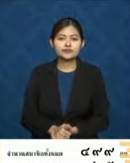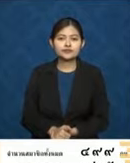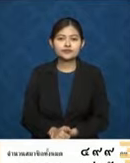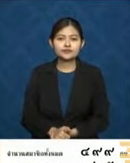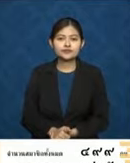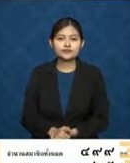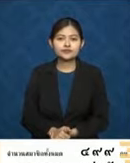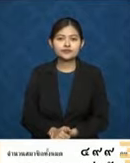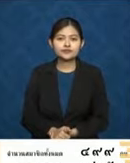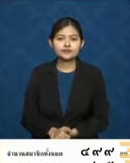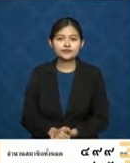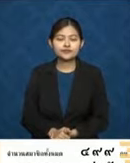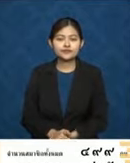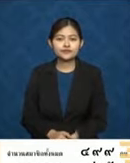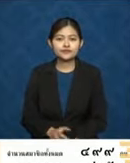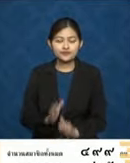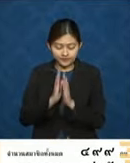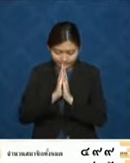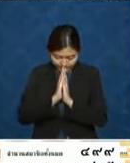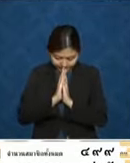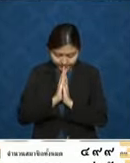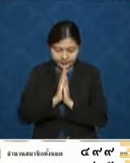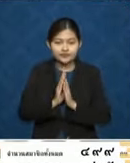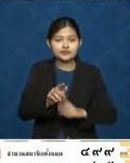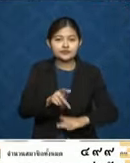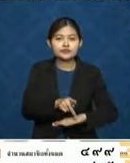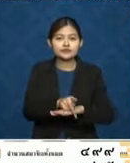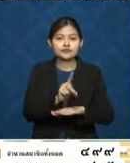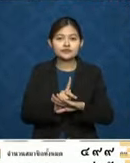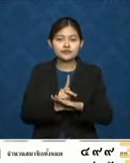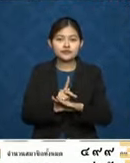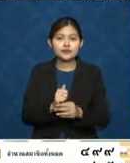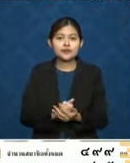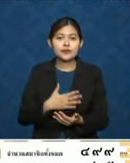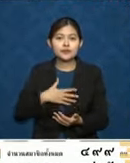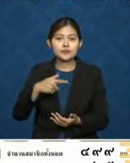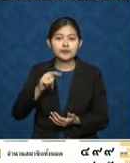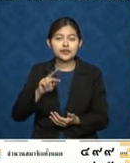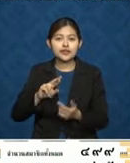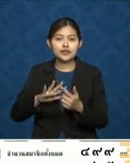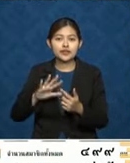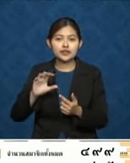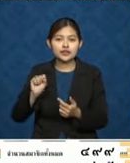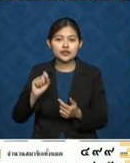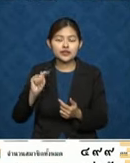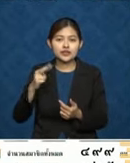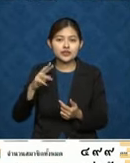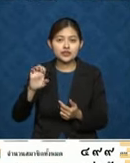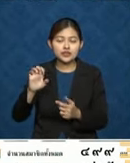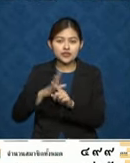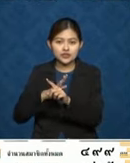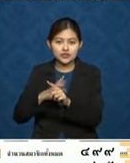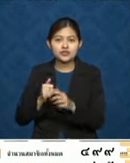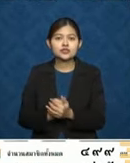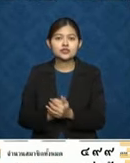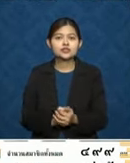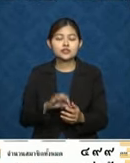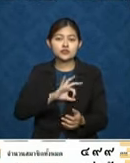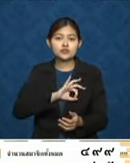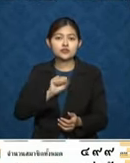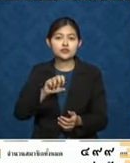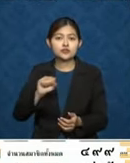ครับครับกราบเรียนท่านประธานสภาที่เคารบครับผมประศิษย์ปธมพงศักดิ์ผู้แทนราษฎรพรรคเก้าไกปทุมธานี